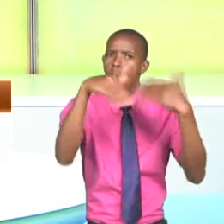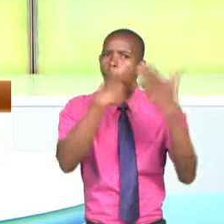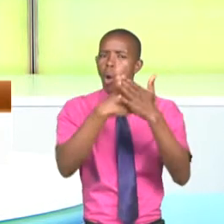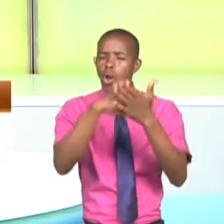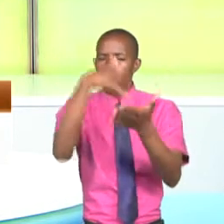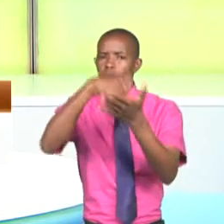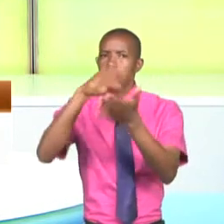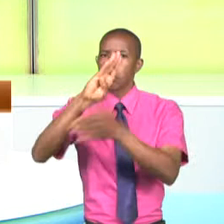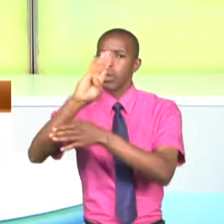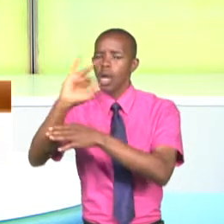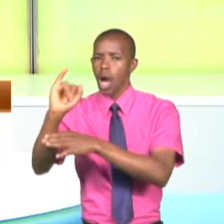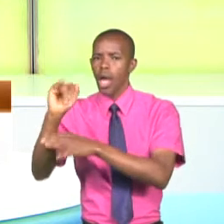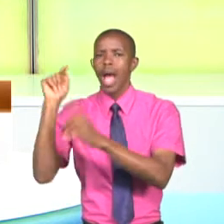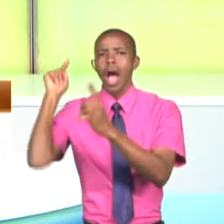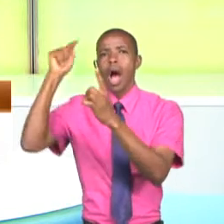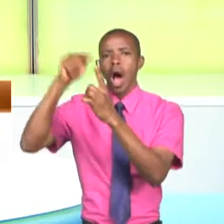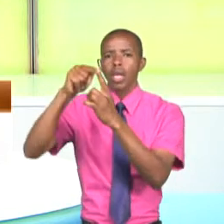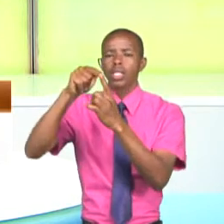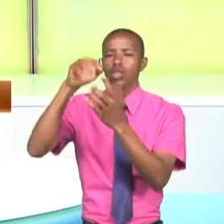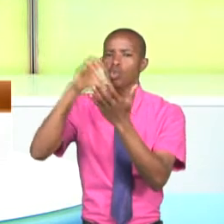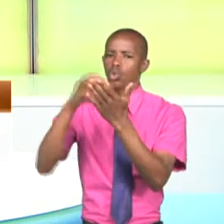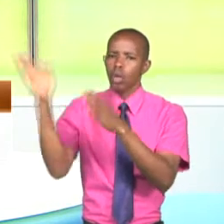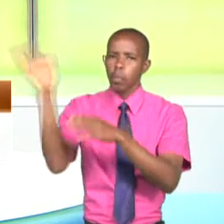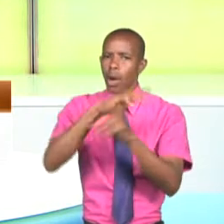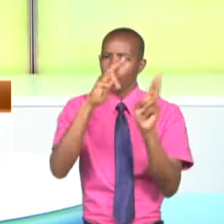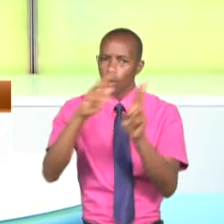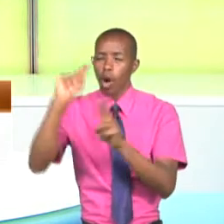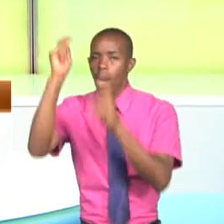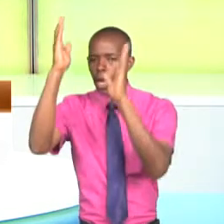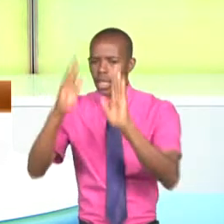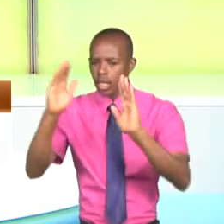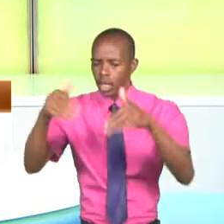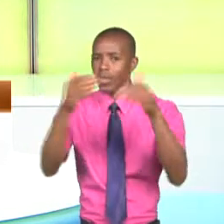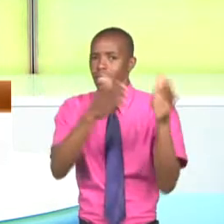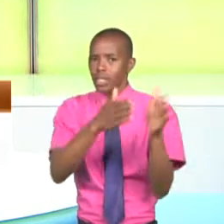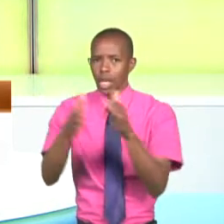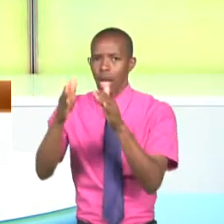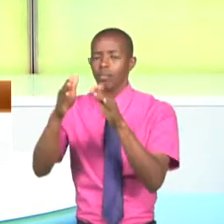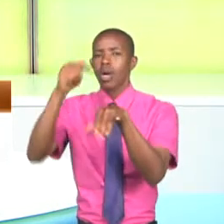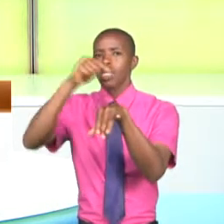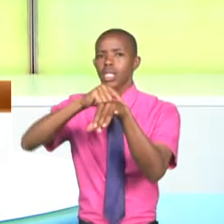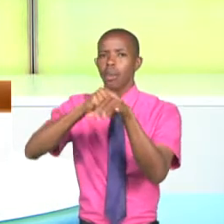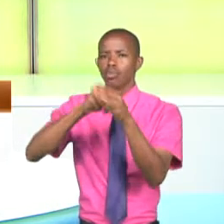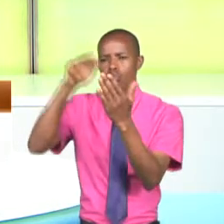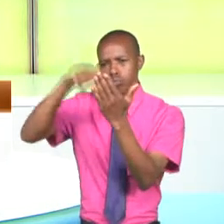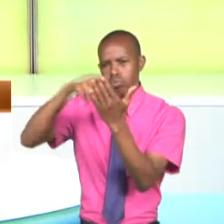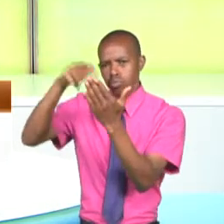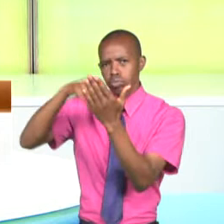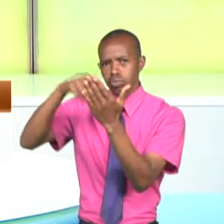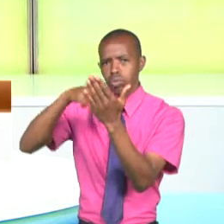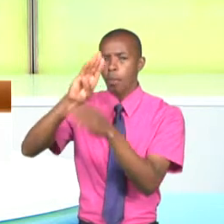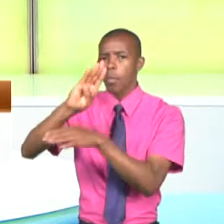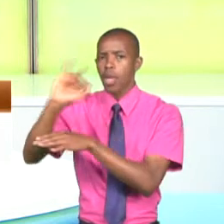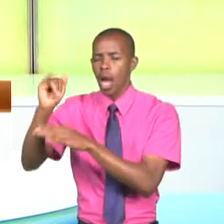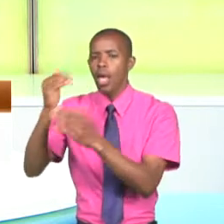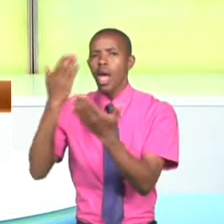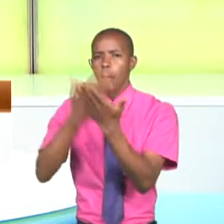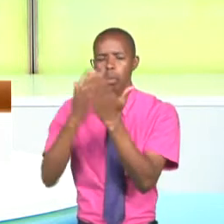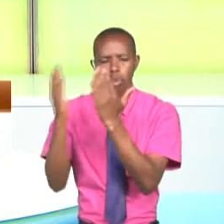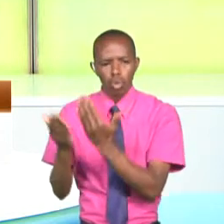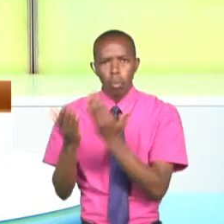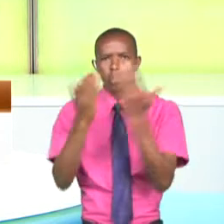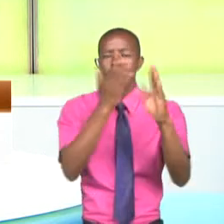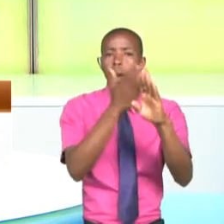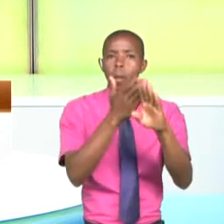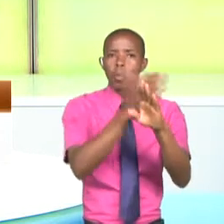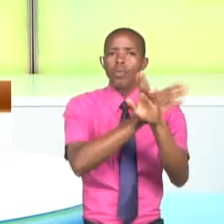BBI hadi pale mambo yatakapokuwa sawa na Wakenya kupewa muda kupitia nakala za ripoti hiyo na kuwasilisha mapendekezo yao